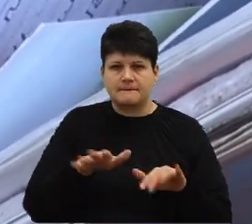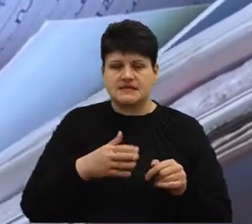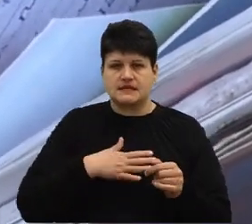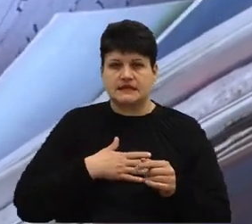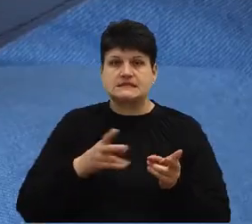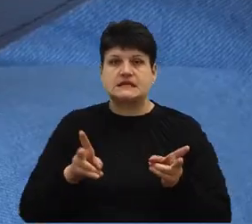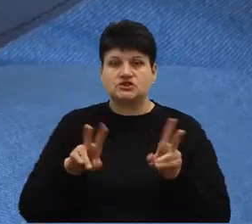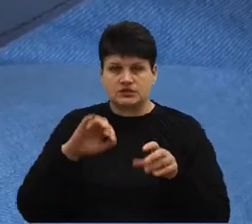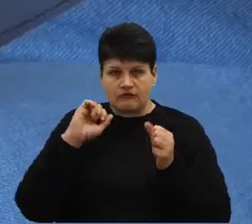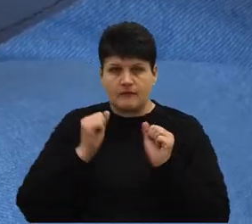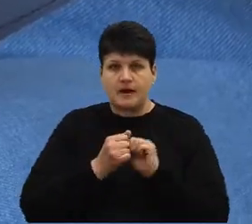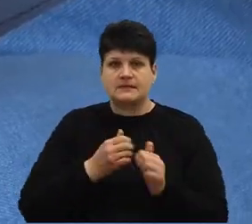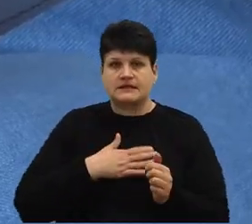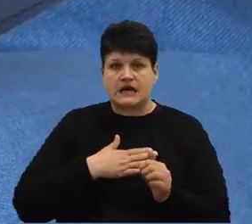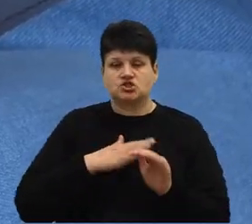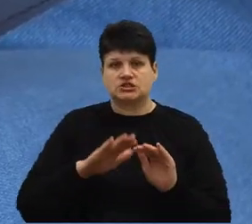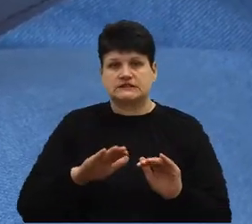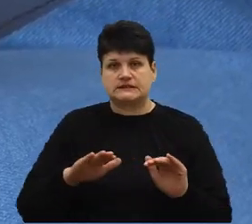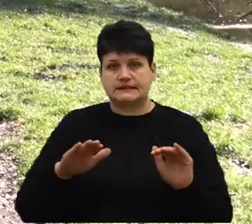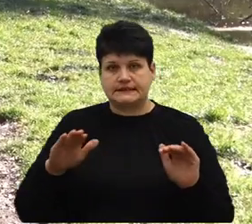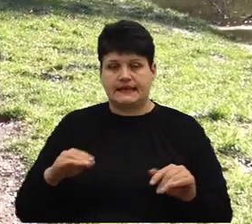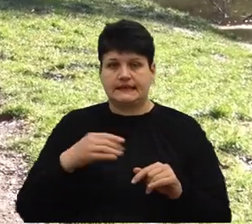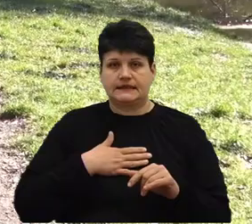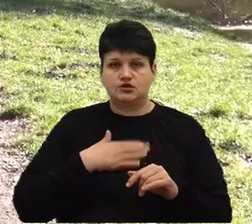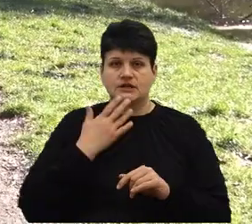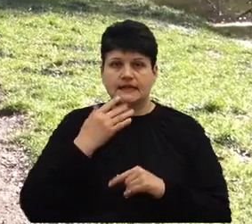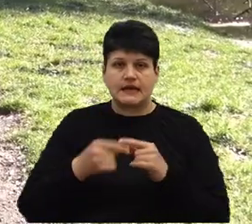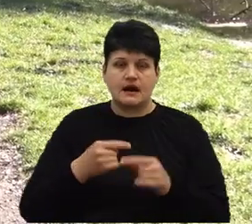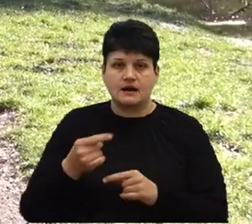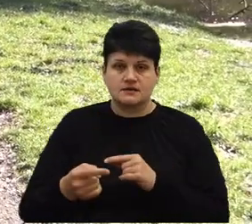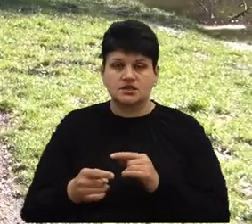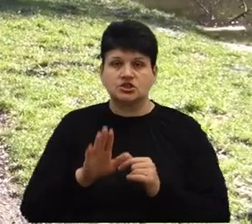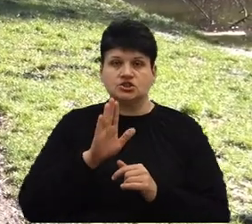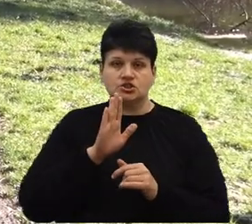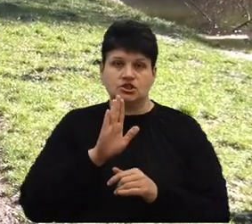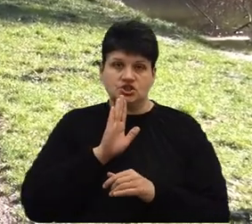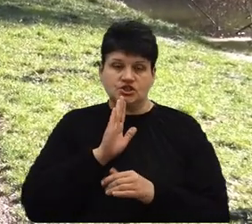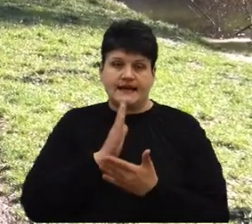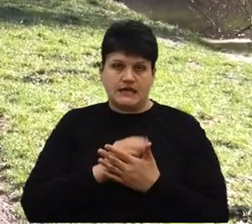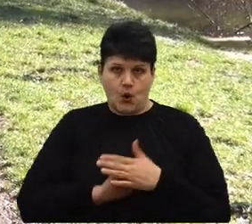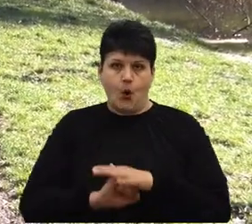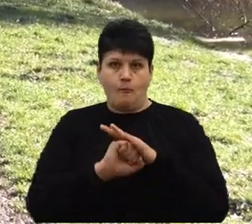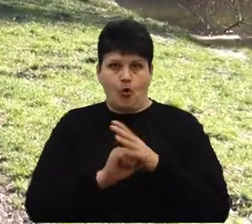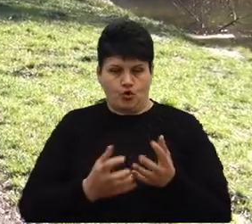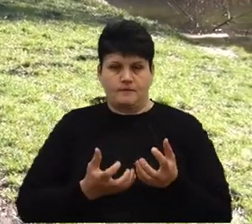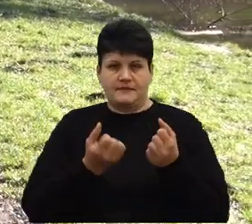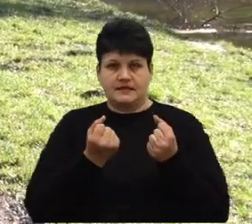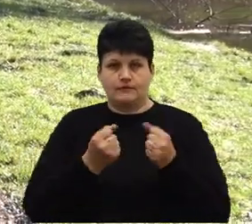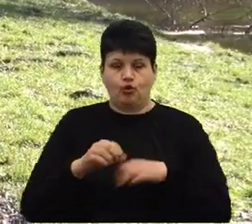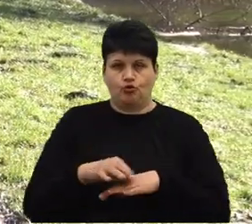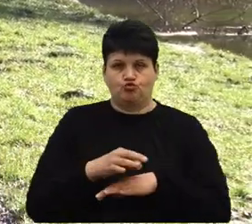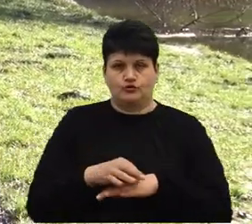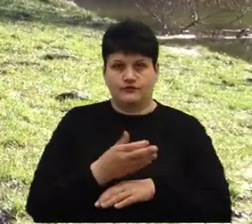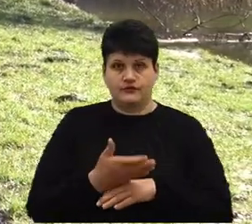залишилося пам'яті і наші дітей і взагалі нашій нації жінка насправді є опорою і підтримкою і я намагаюсь також бути в цьому чоловіку